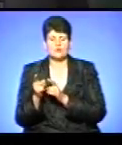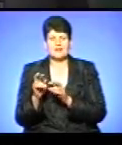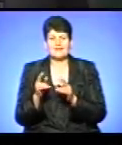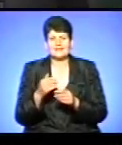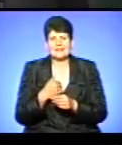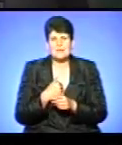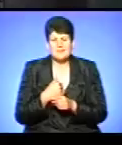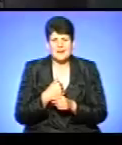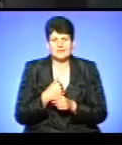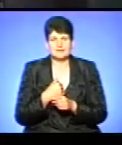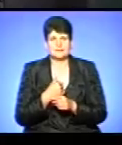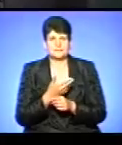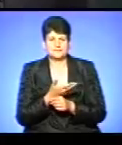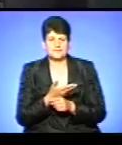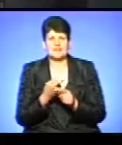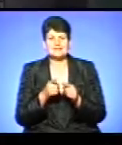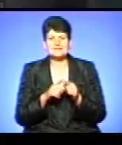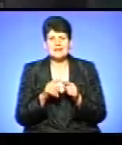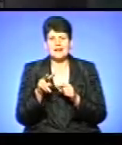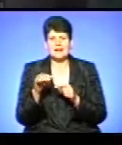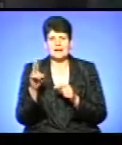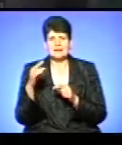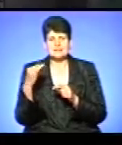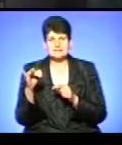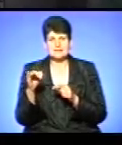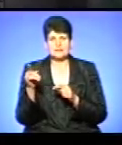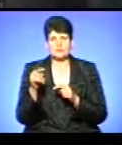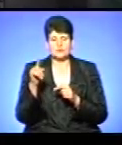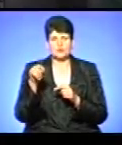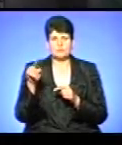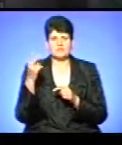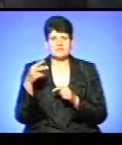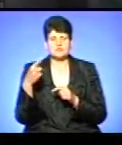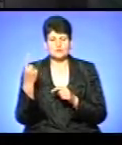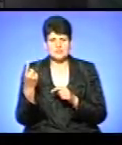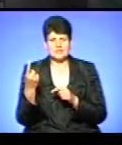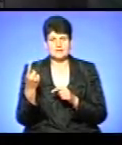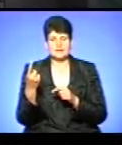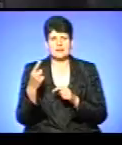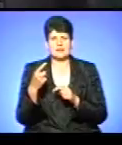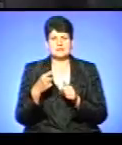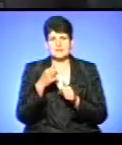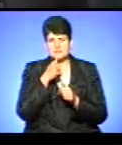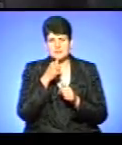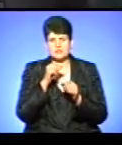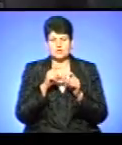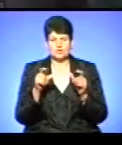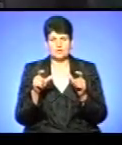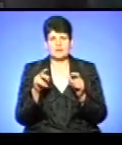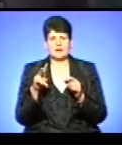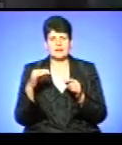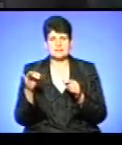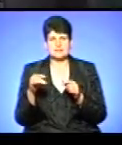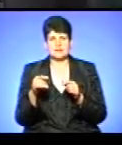мене, це ліцей Тернопільський номер 21, експериментальна школа мистецтв імені Герети. Оце то новий